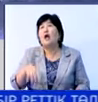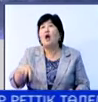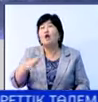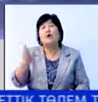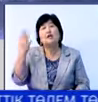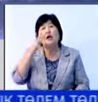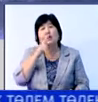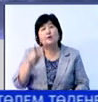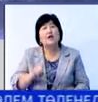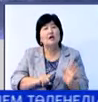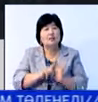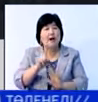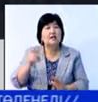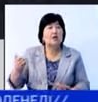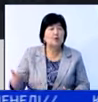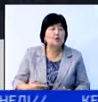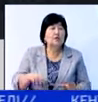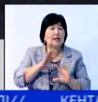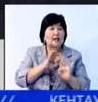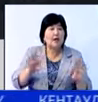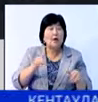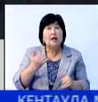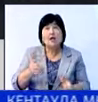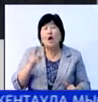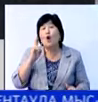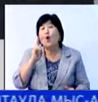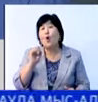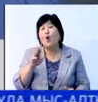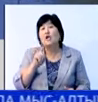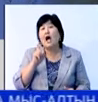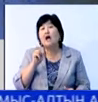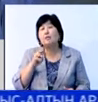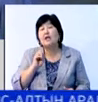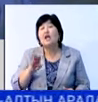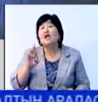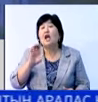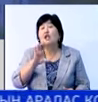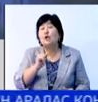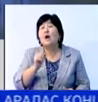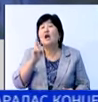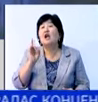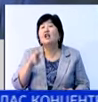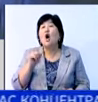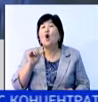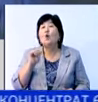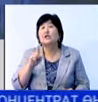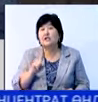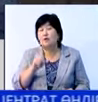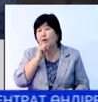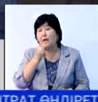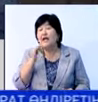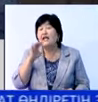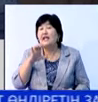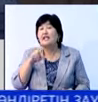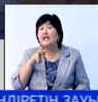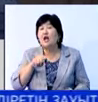төкпелі заманда басынан кешкендері баяндалады. Яғни Қожа Ахмет Яссауи дәуірімен үндестірген Қылауыз бабаның ислам дінін таратудағы рөлі